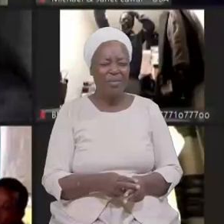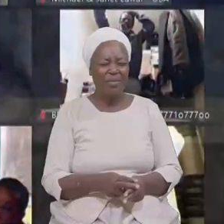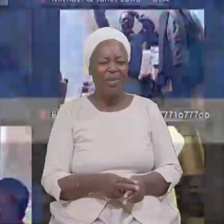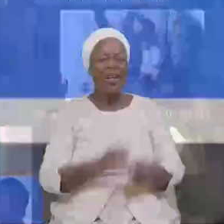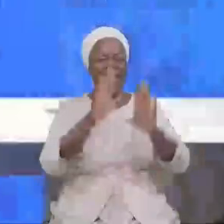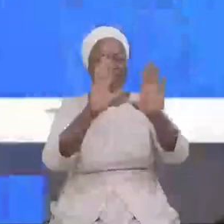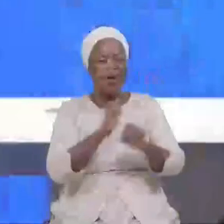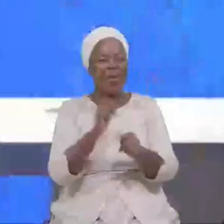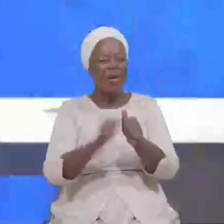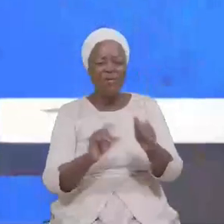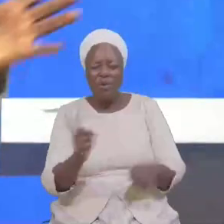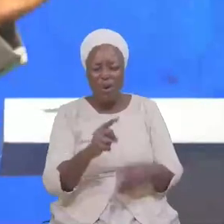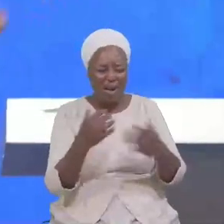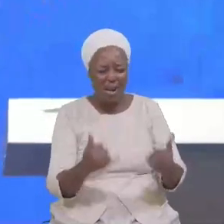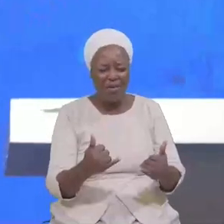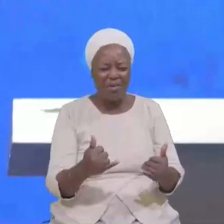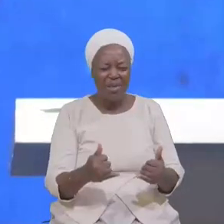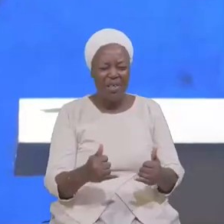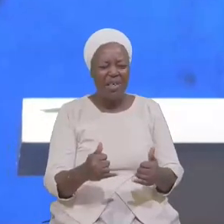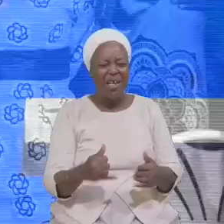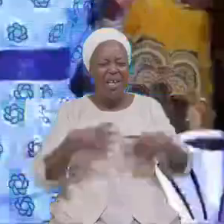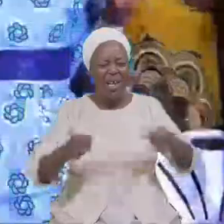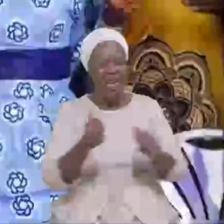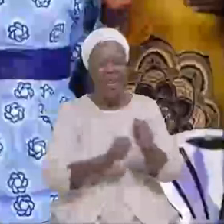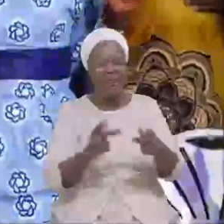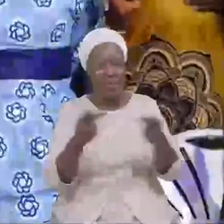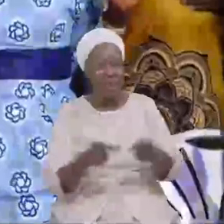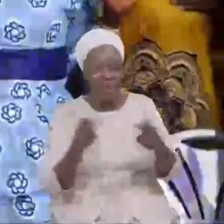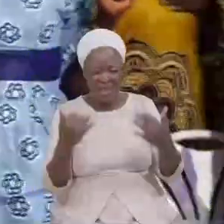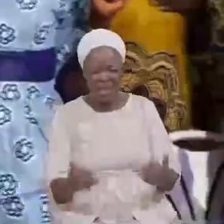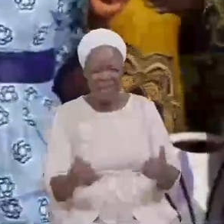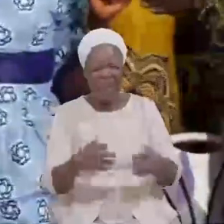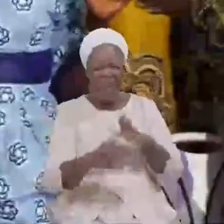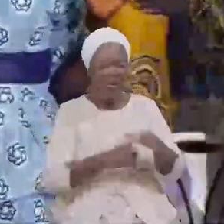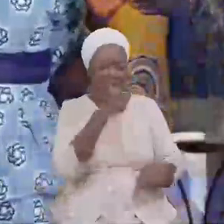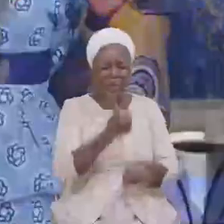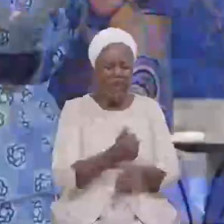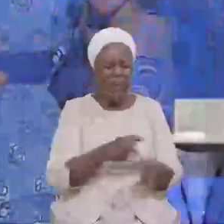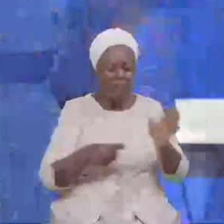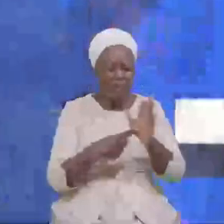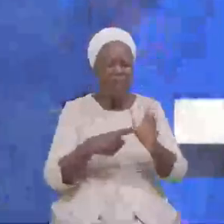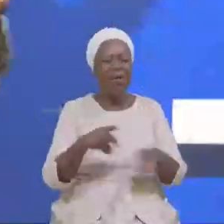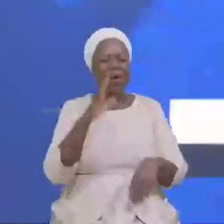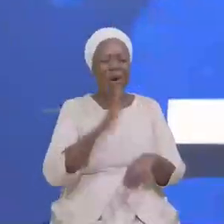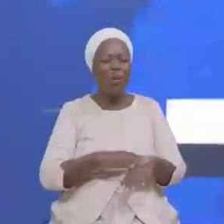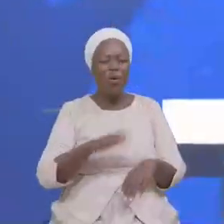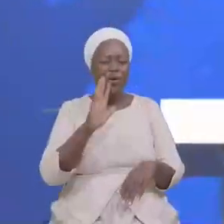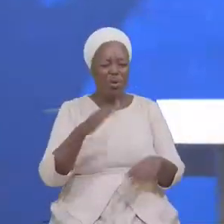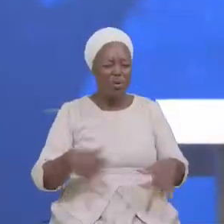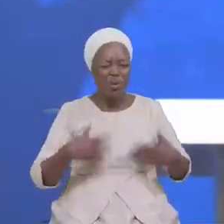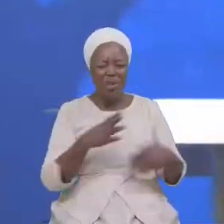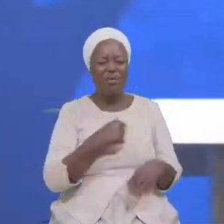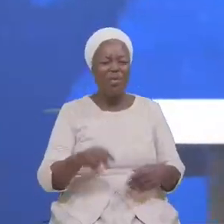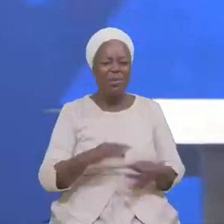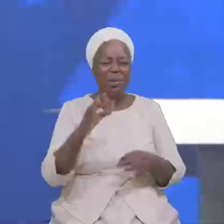Miracle partout, guérison partout, confirmation, manifestation, l'opération de l'esprit, partout maintenant